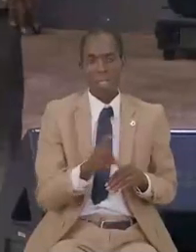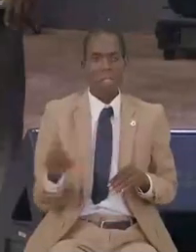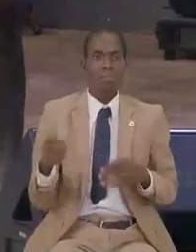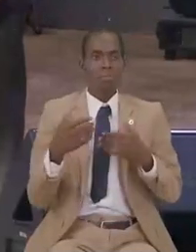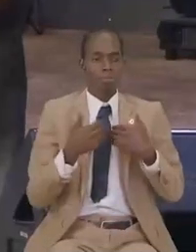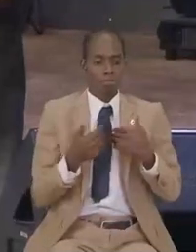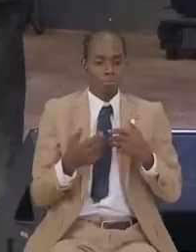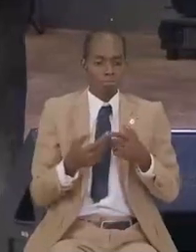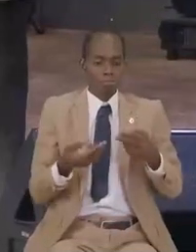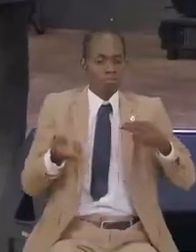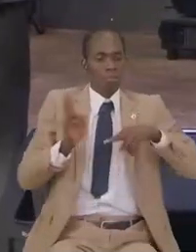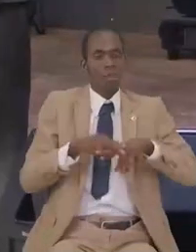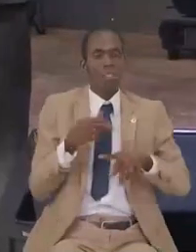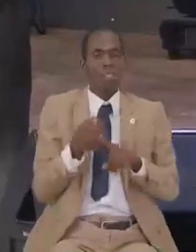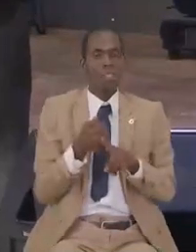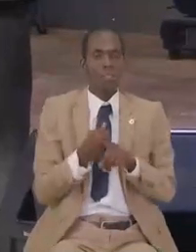bouche.